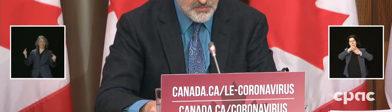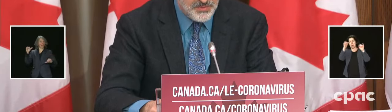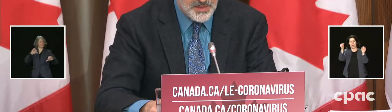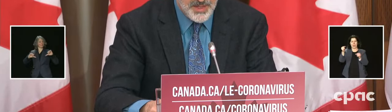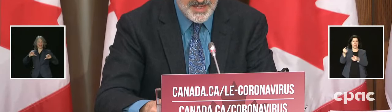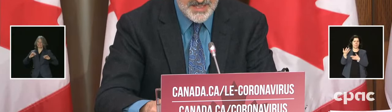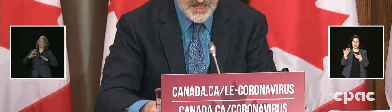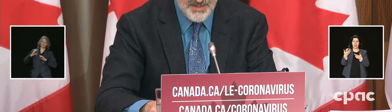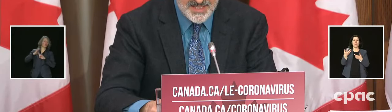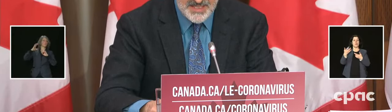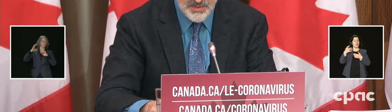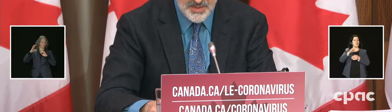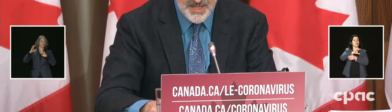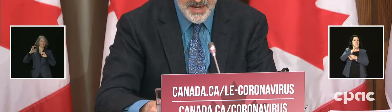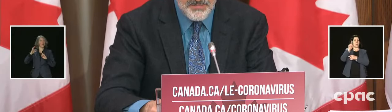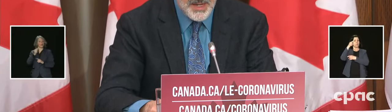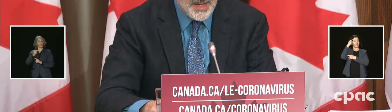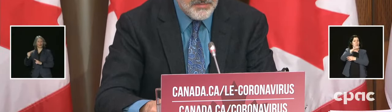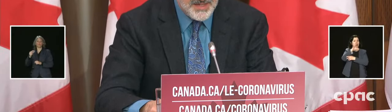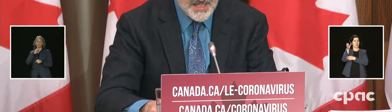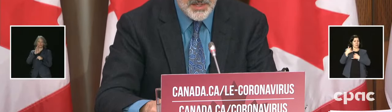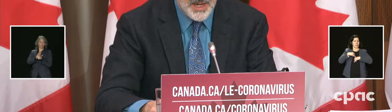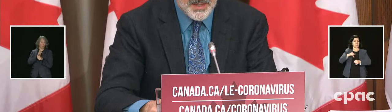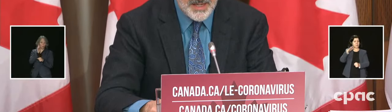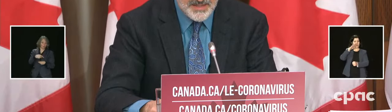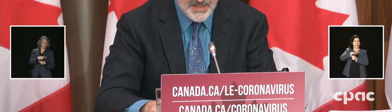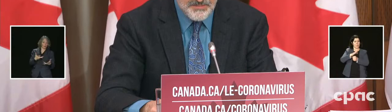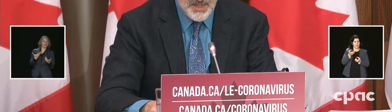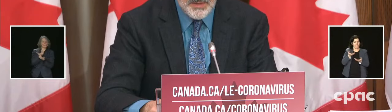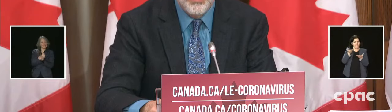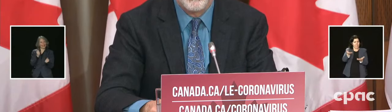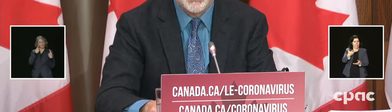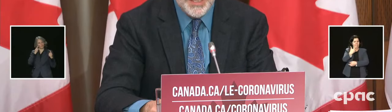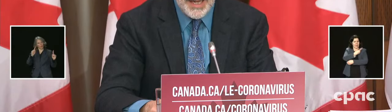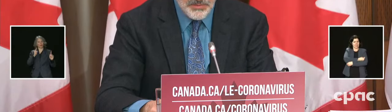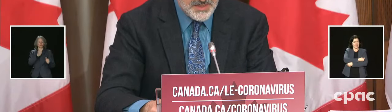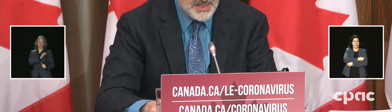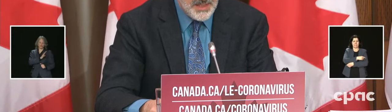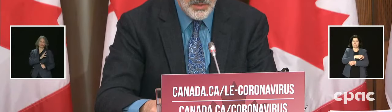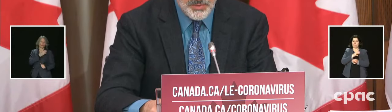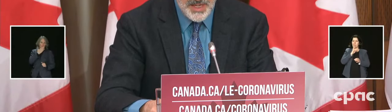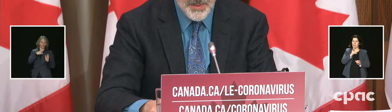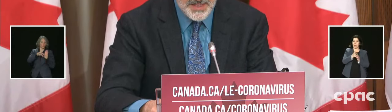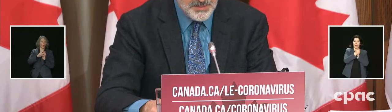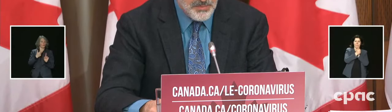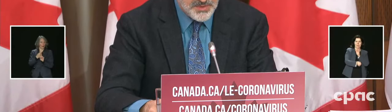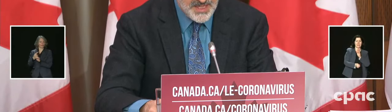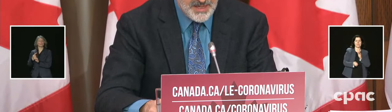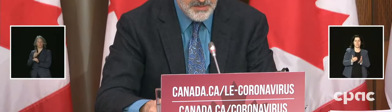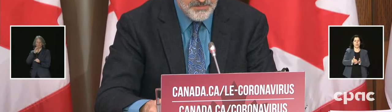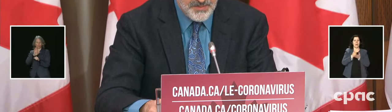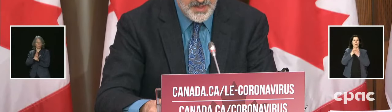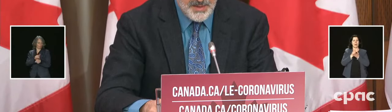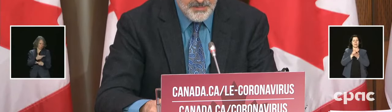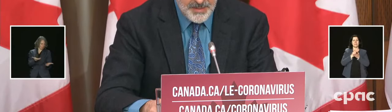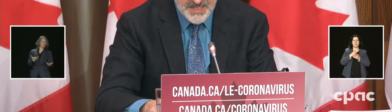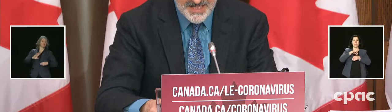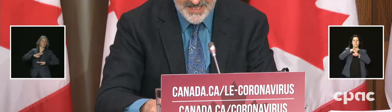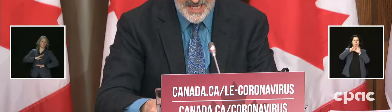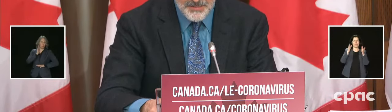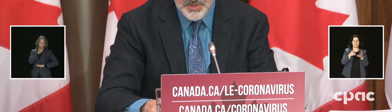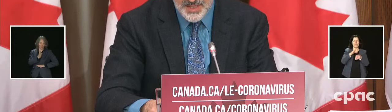engagement de fournir aux Canadiens des vaccins sécuritaires, efficaces et de grande qualité qui vont nous aider à lutter contre la pandémie mondiale.